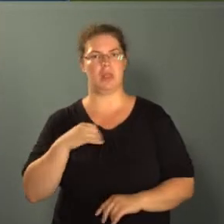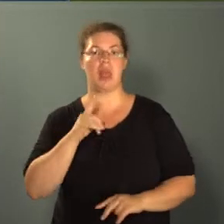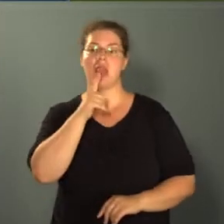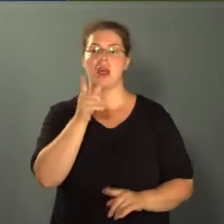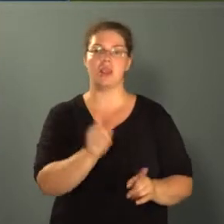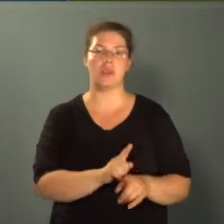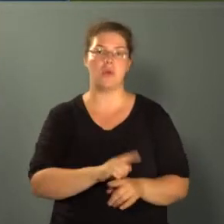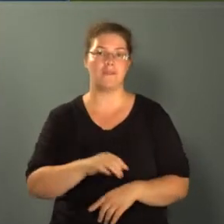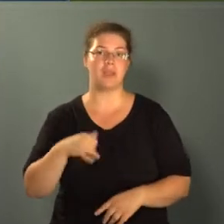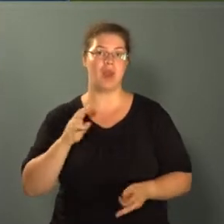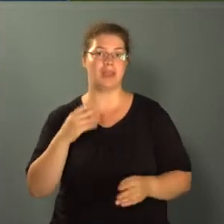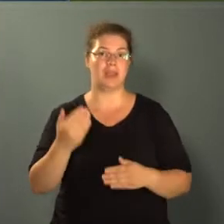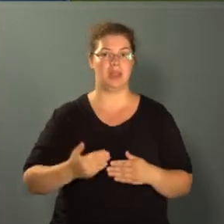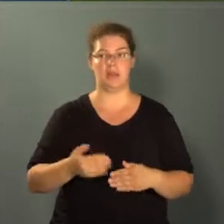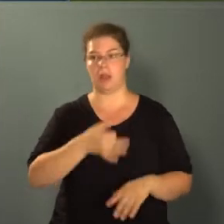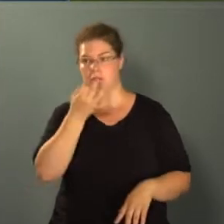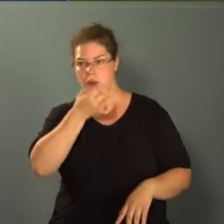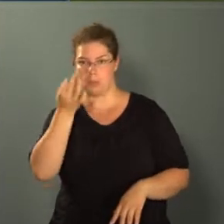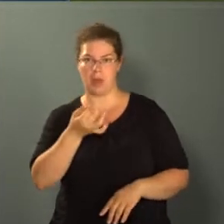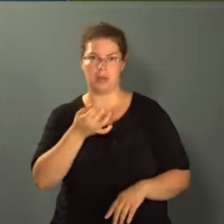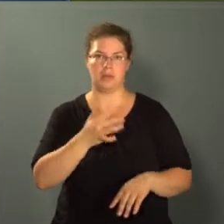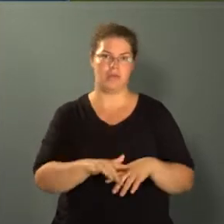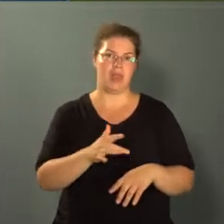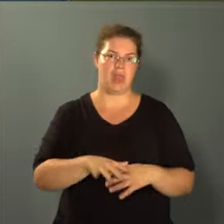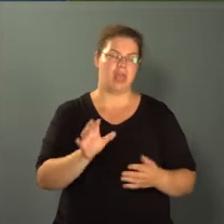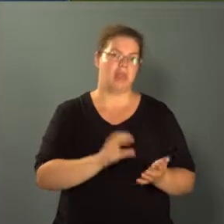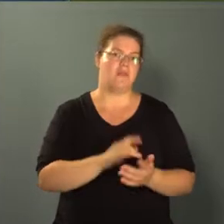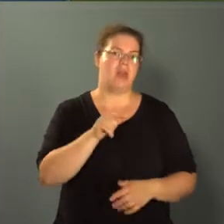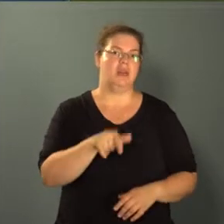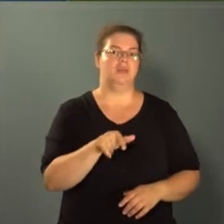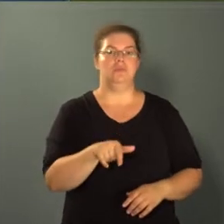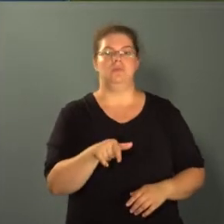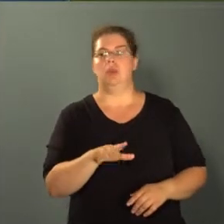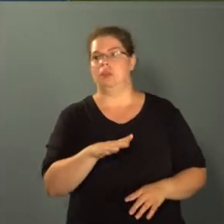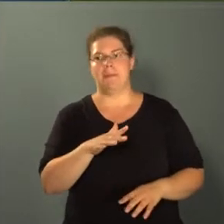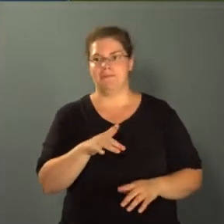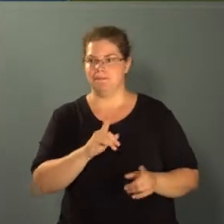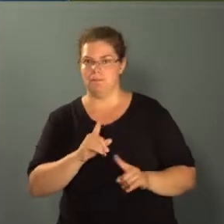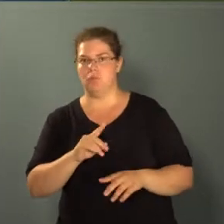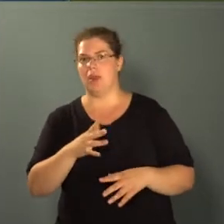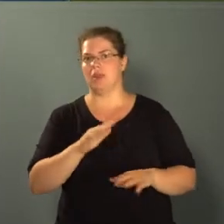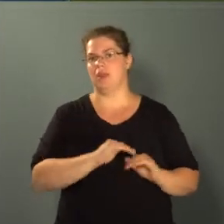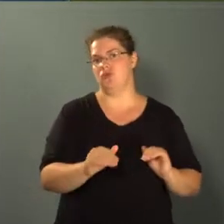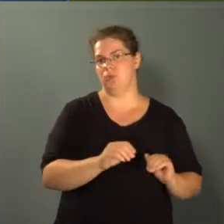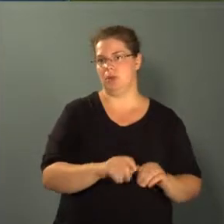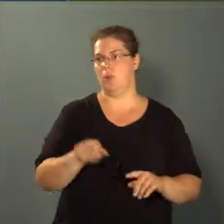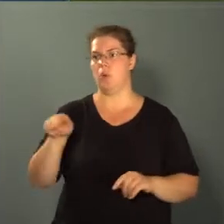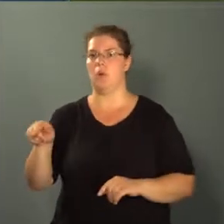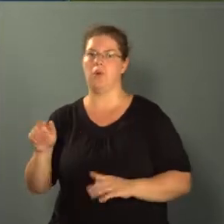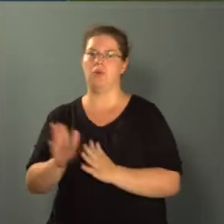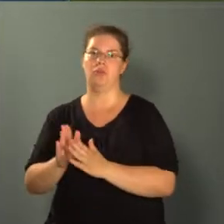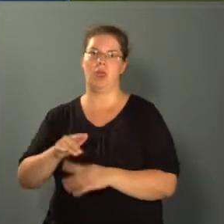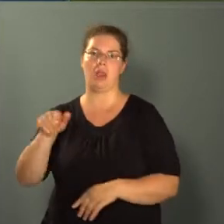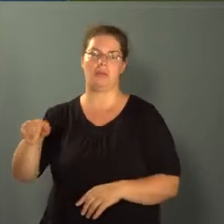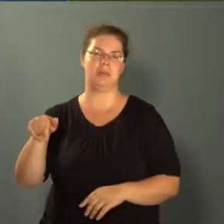olyan fiatalok, akik esetleg hétvégén, szombati napon a Ferencvárosba nem lépnek pályára, vagy esetleg kispadosok, azok vasárnap